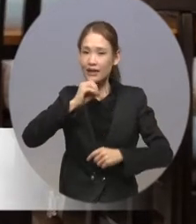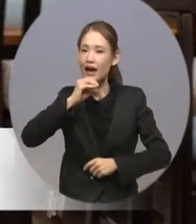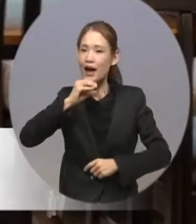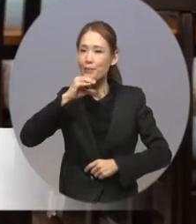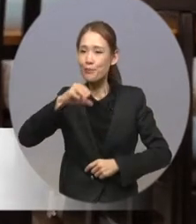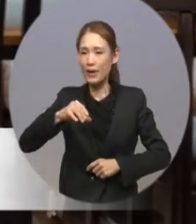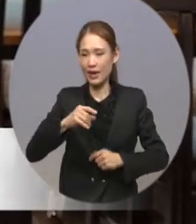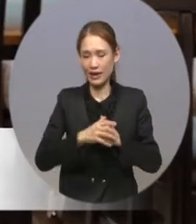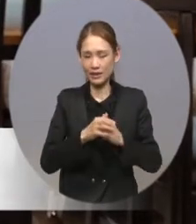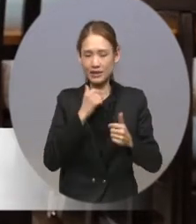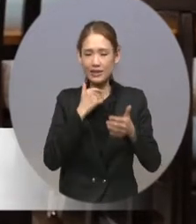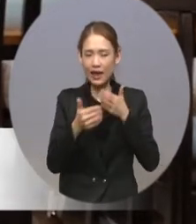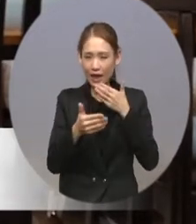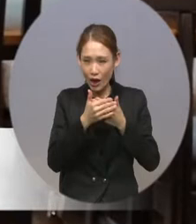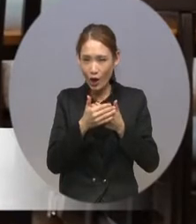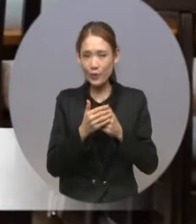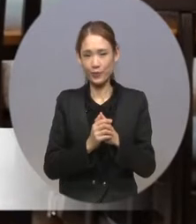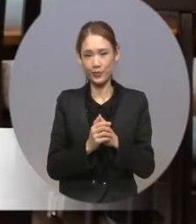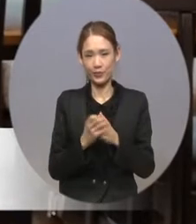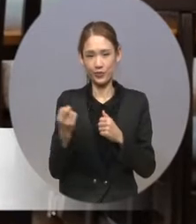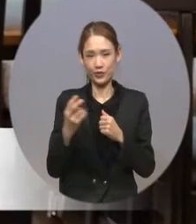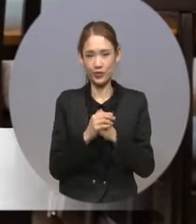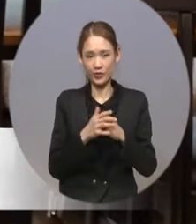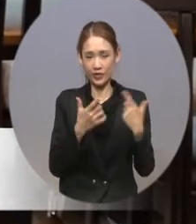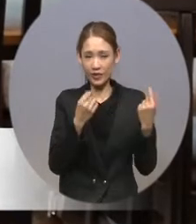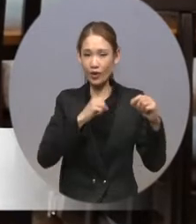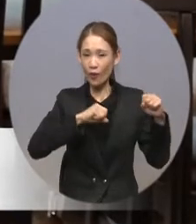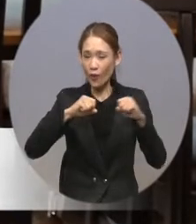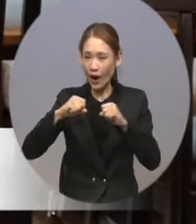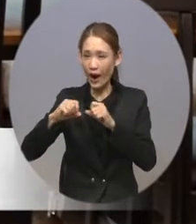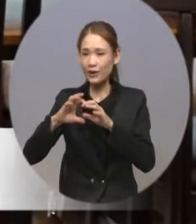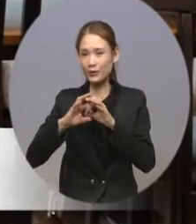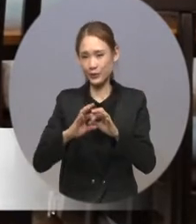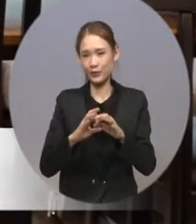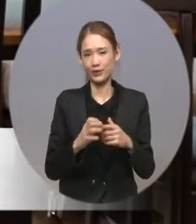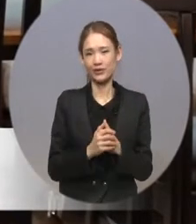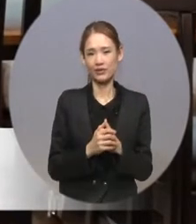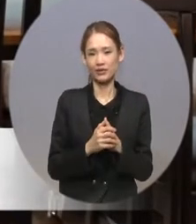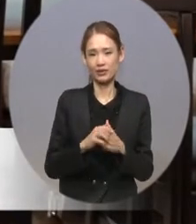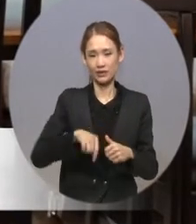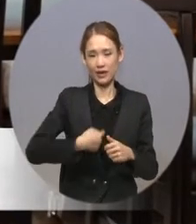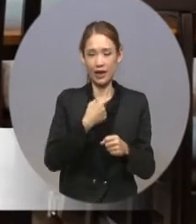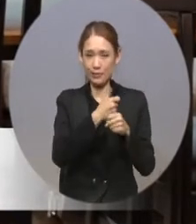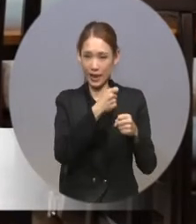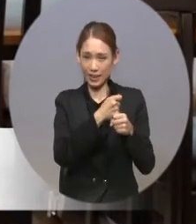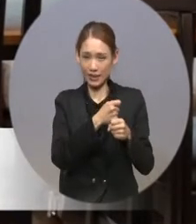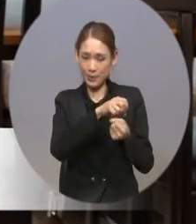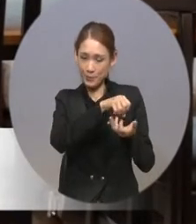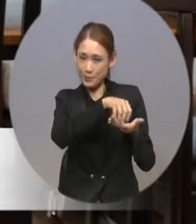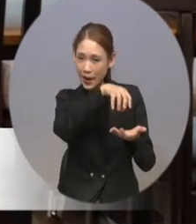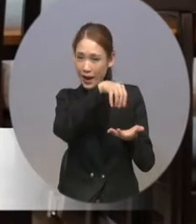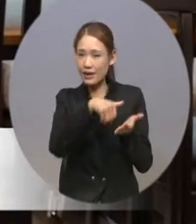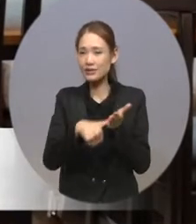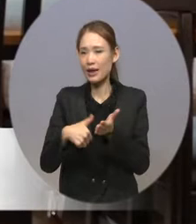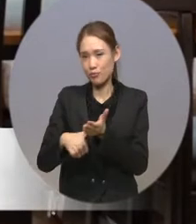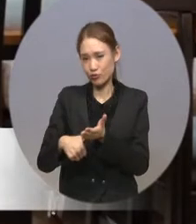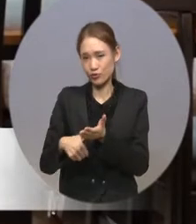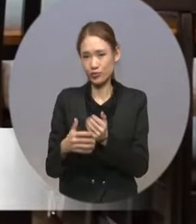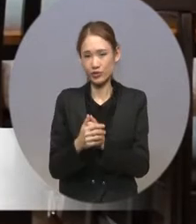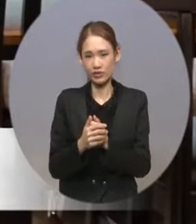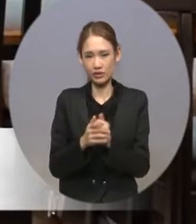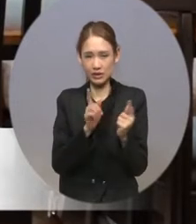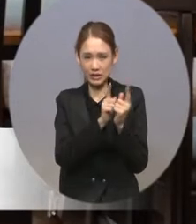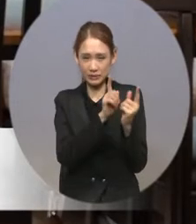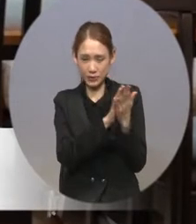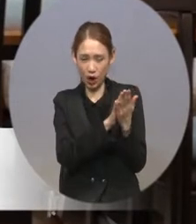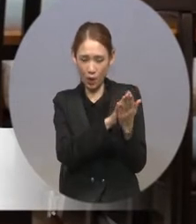카페를 가서 체험을 하고 그런 이제 활동들을 통해서 자기들이 만든 어떤 이런 베이커리 제품들이 또